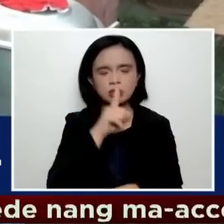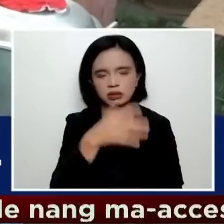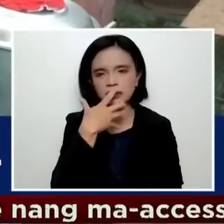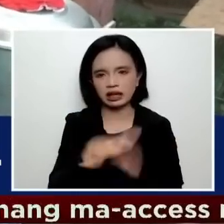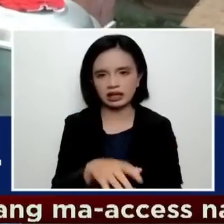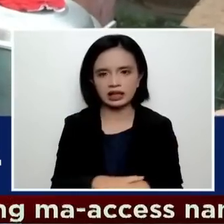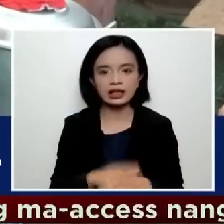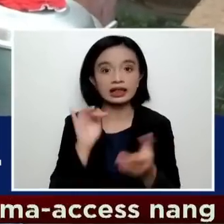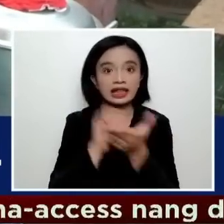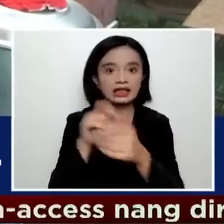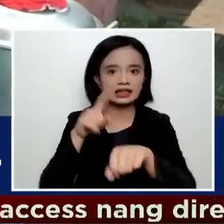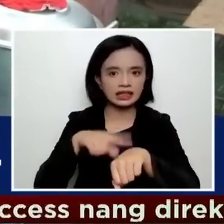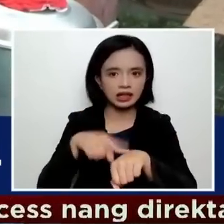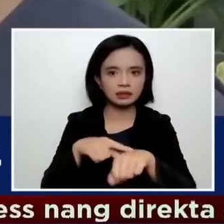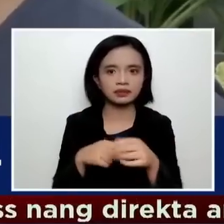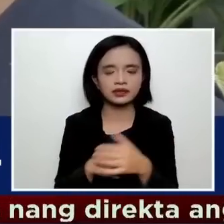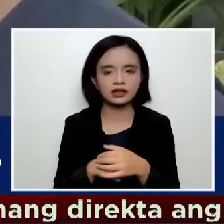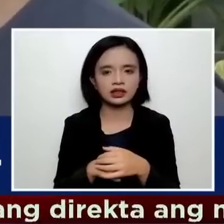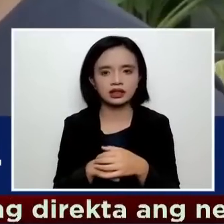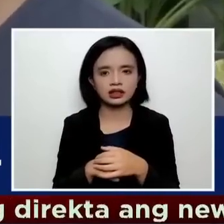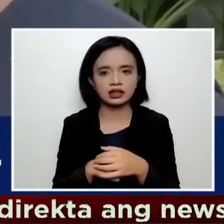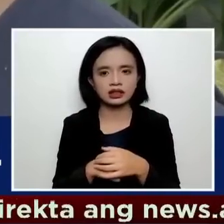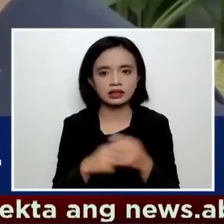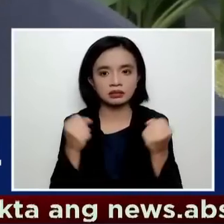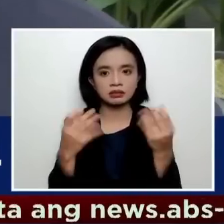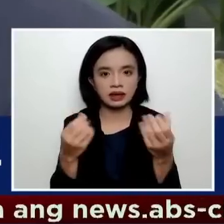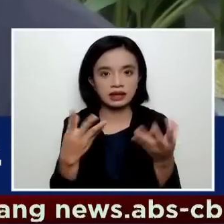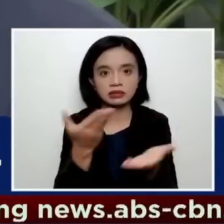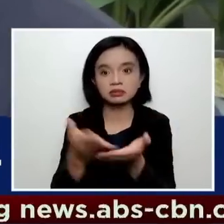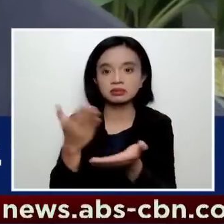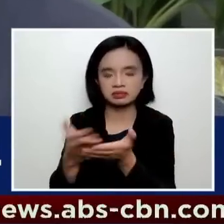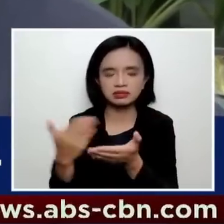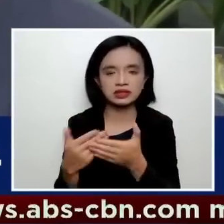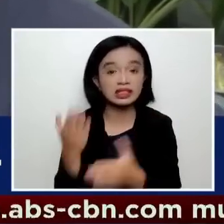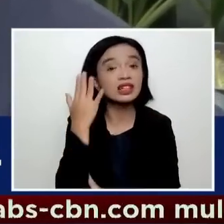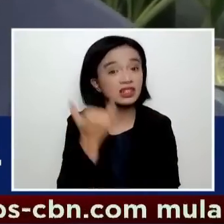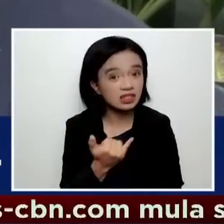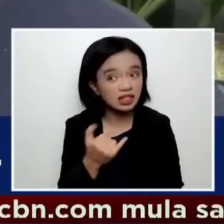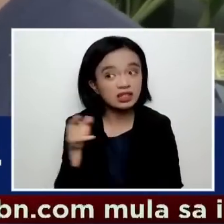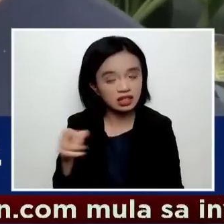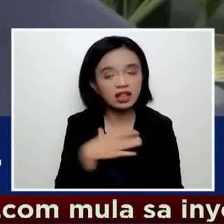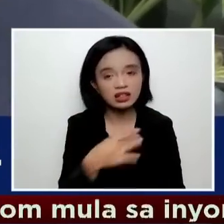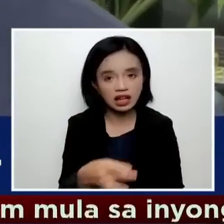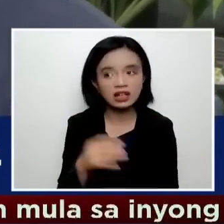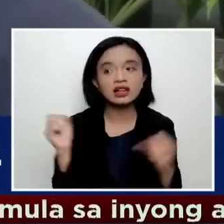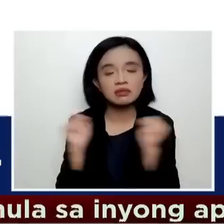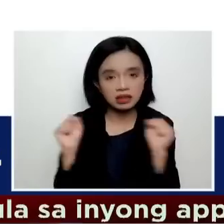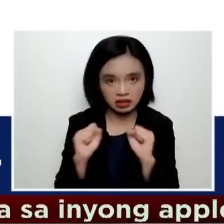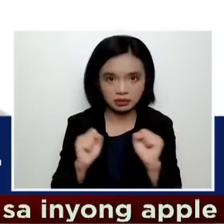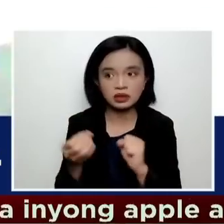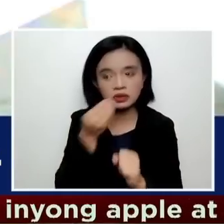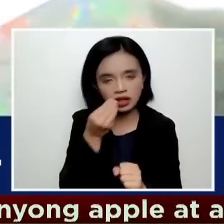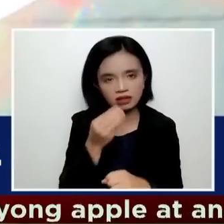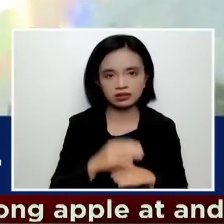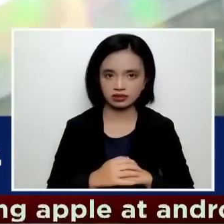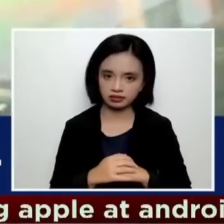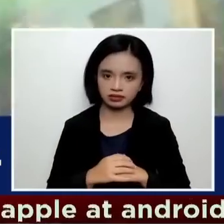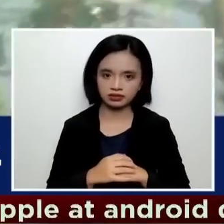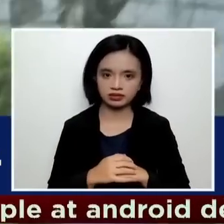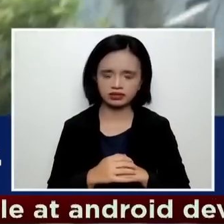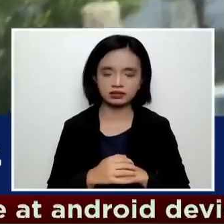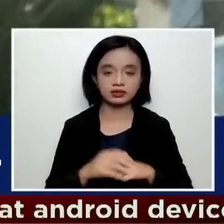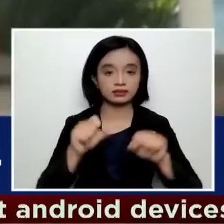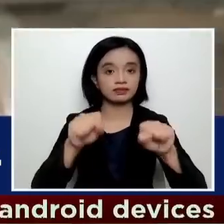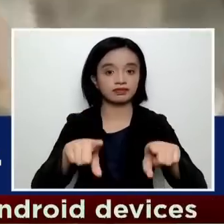oras, baka tiri ka ng araw, maraming mas bumibili mo. Kasi gusto nila, malamig yung kakainin nila. Ang tindero